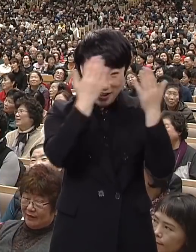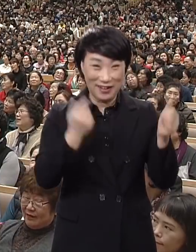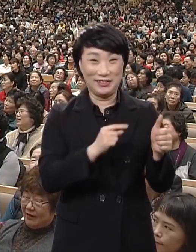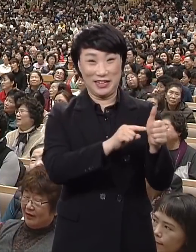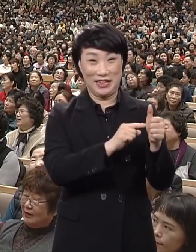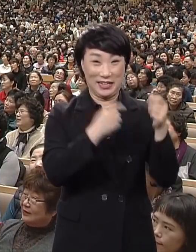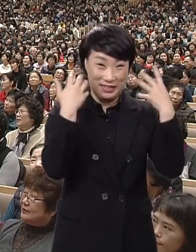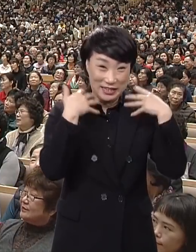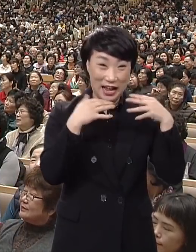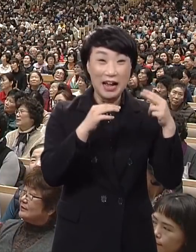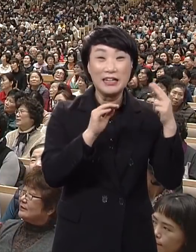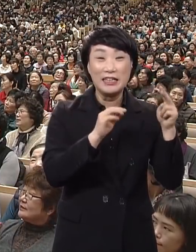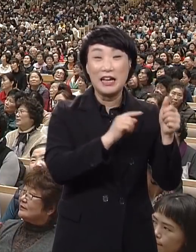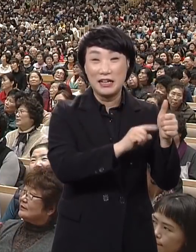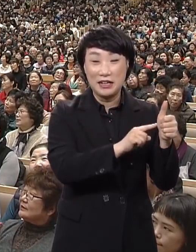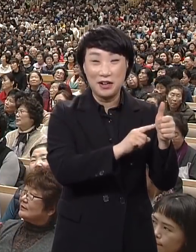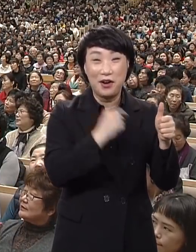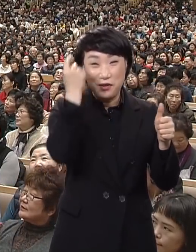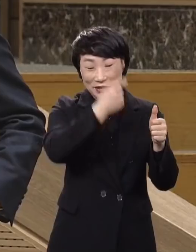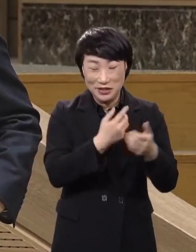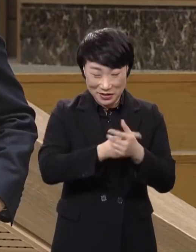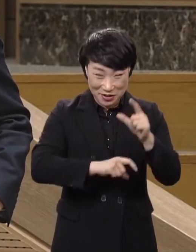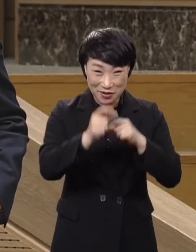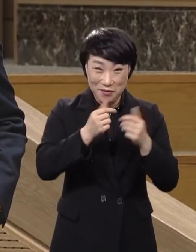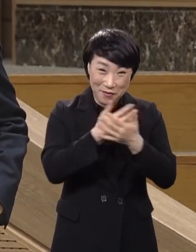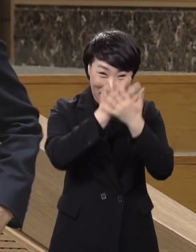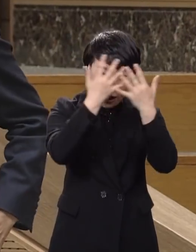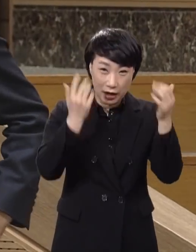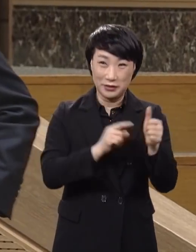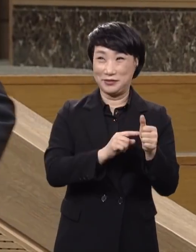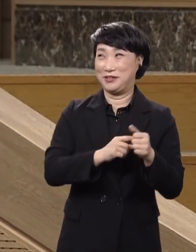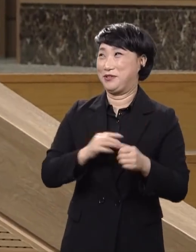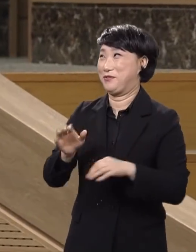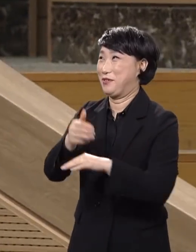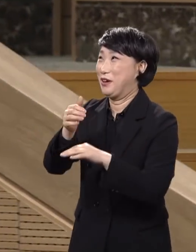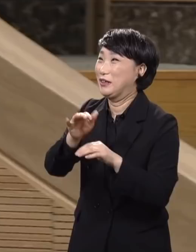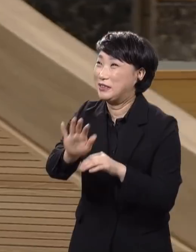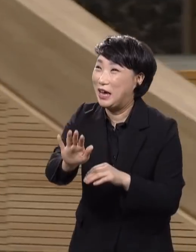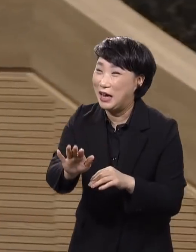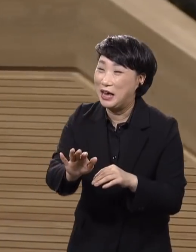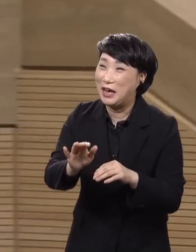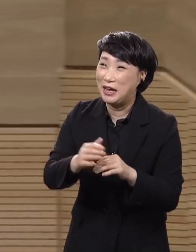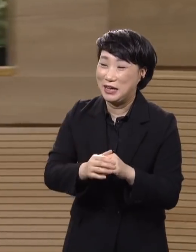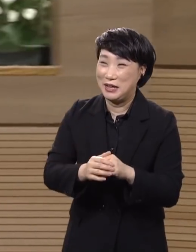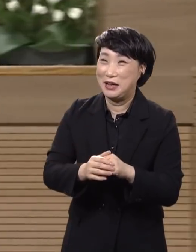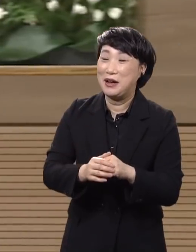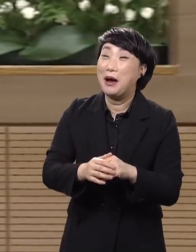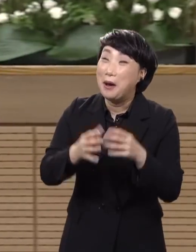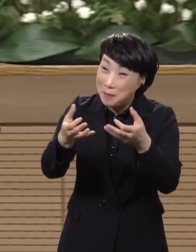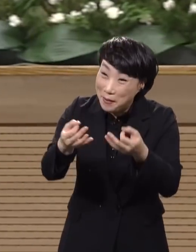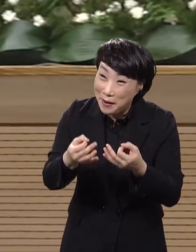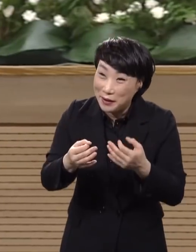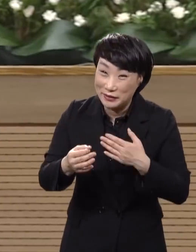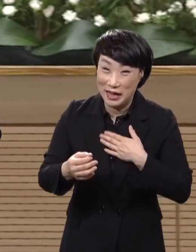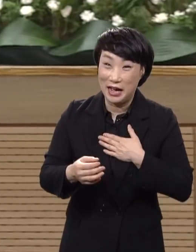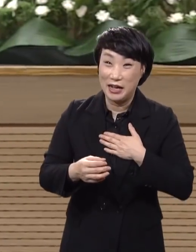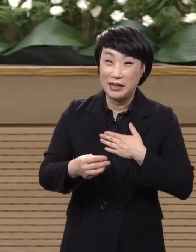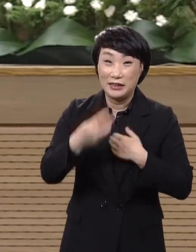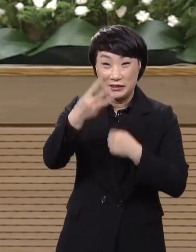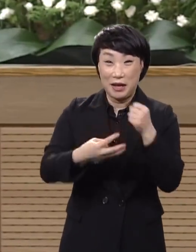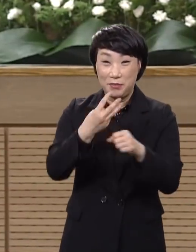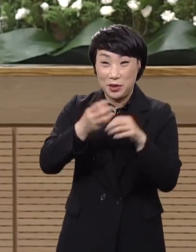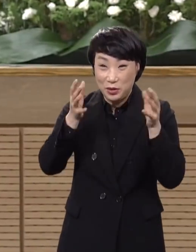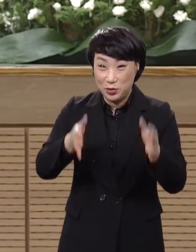훨씬 더 얼굴이 환하니 보시옵소서. 3년 동안을 먹이고 3년